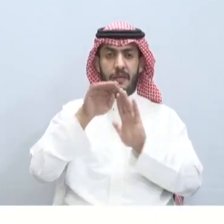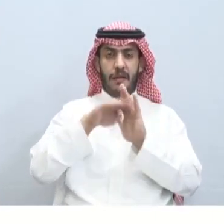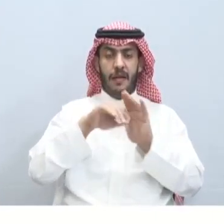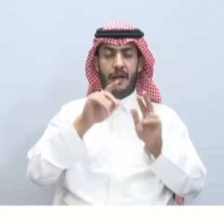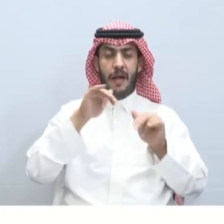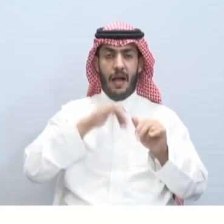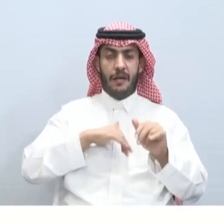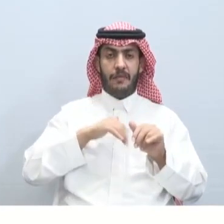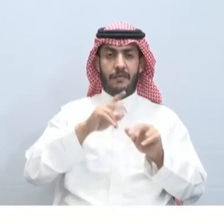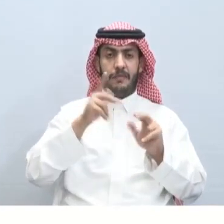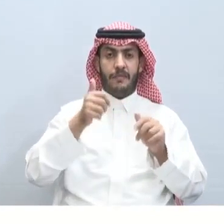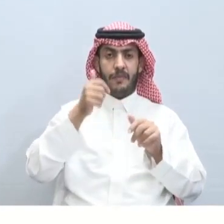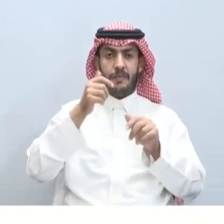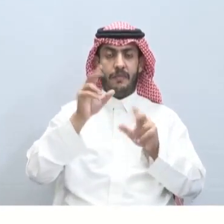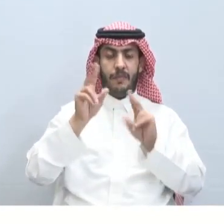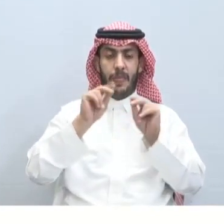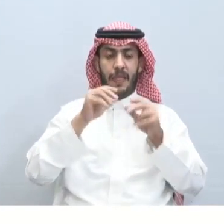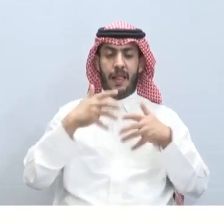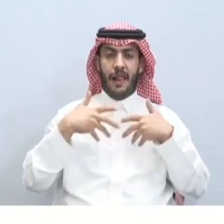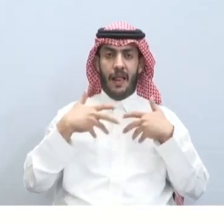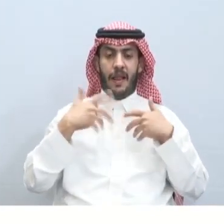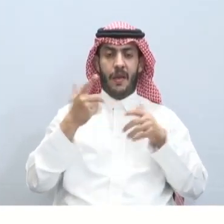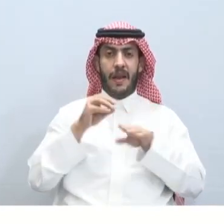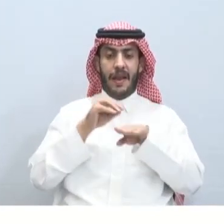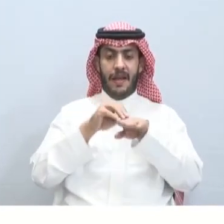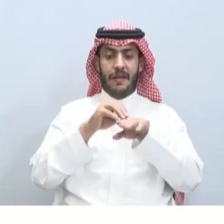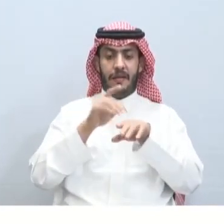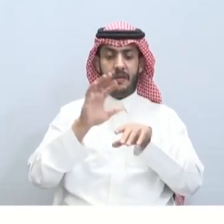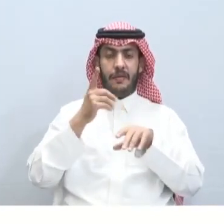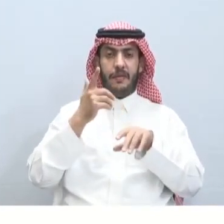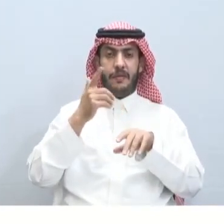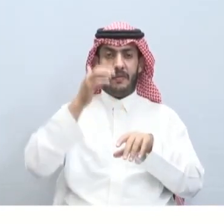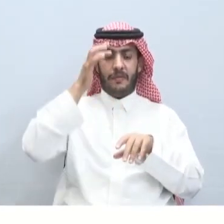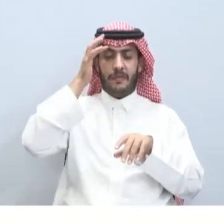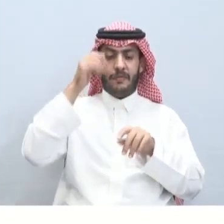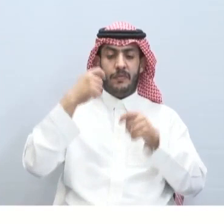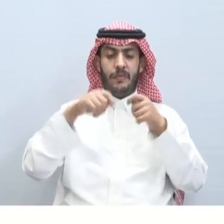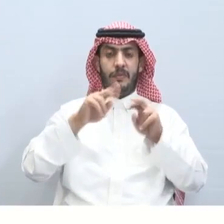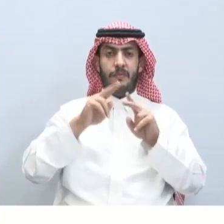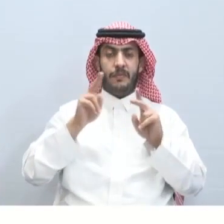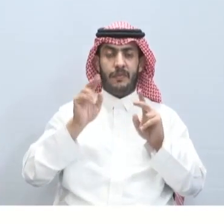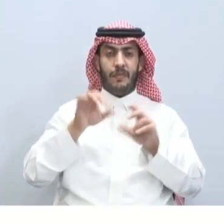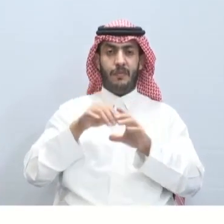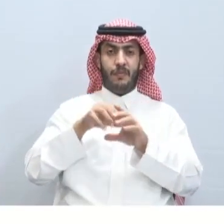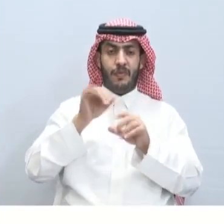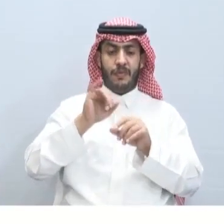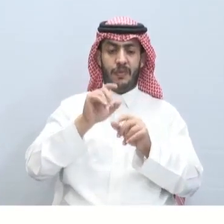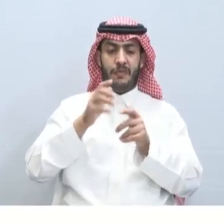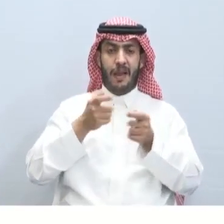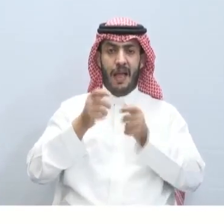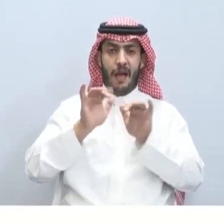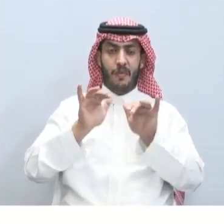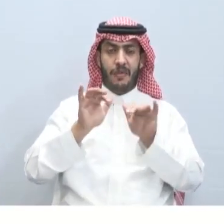متشابهه على نطاق واسع مثل الترفيه او النقل او من يحتمل ان يشتروا نوعيه معينه منتجات الاجهزه